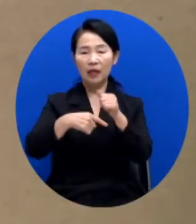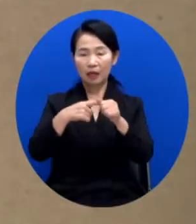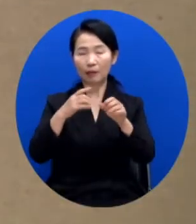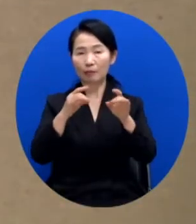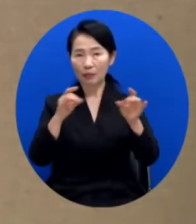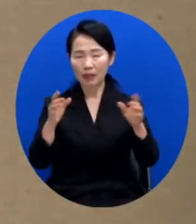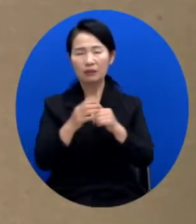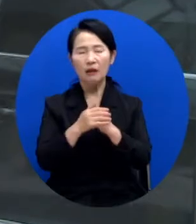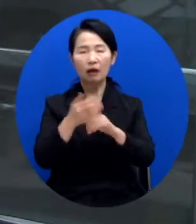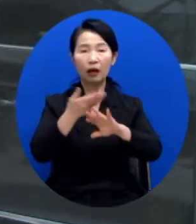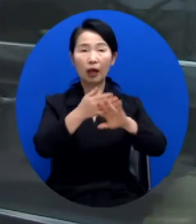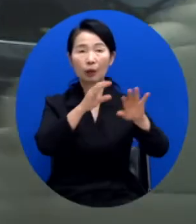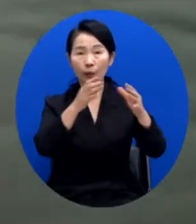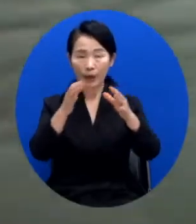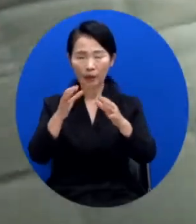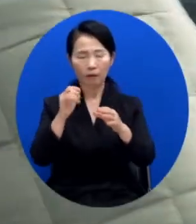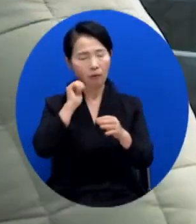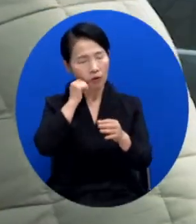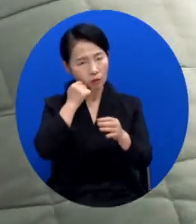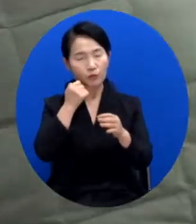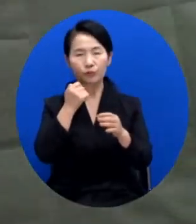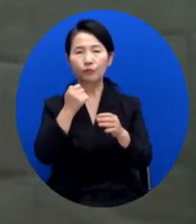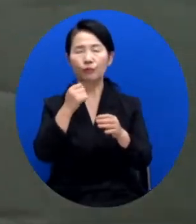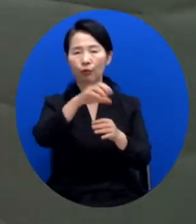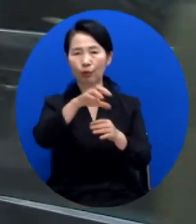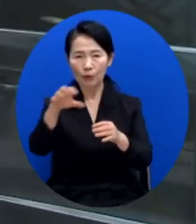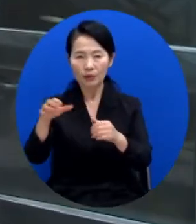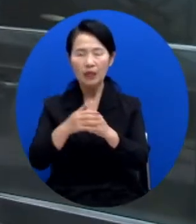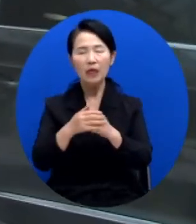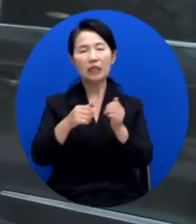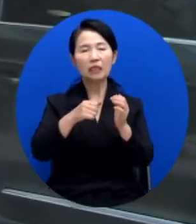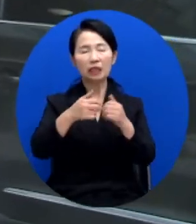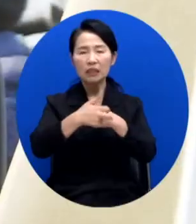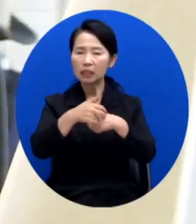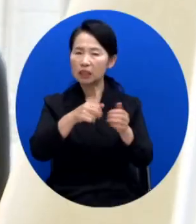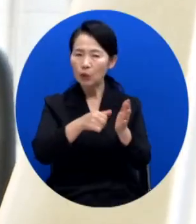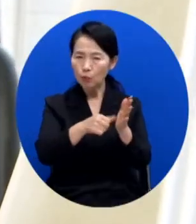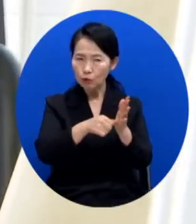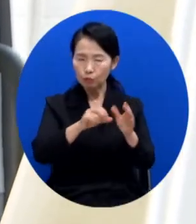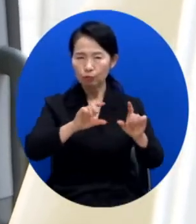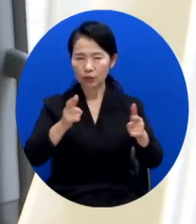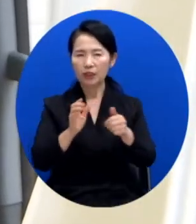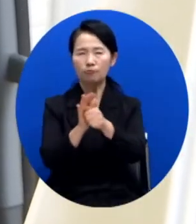저개발 국가의 의료 인프라를 구축하고 의료 물품 등을 지원해 오고 있습니다.